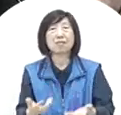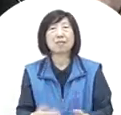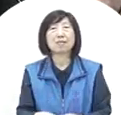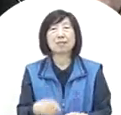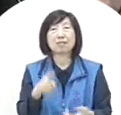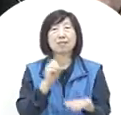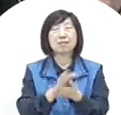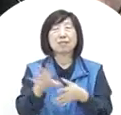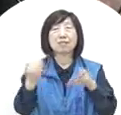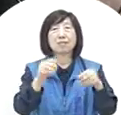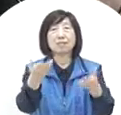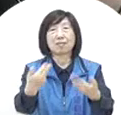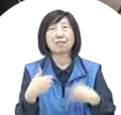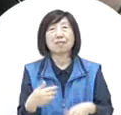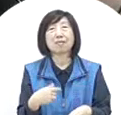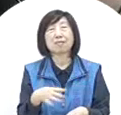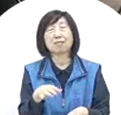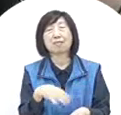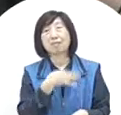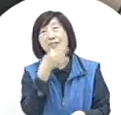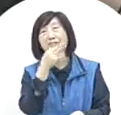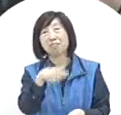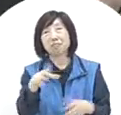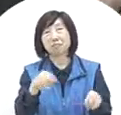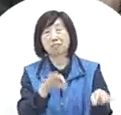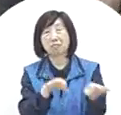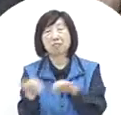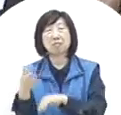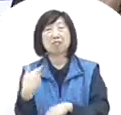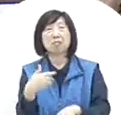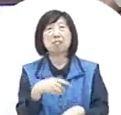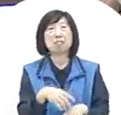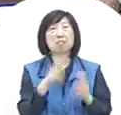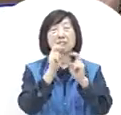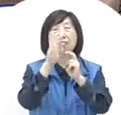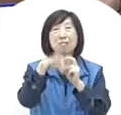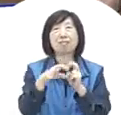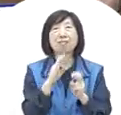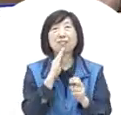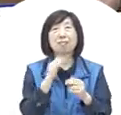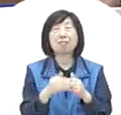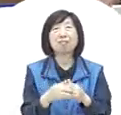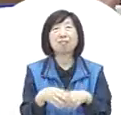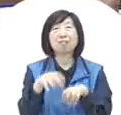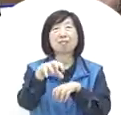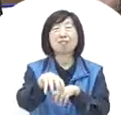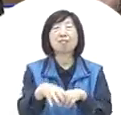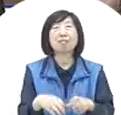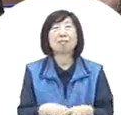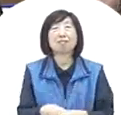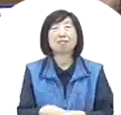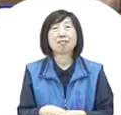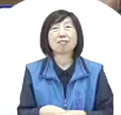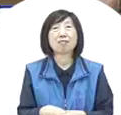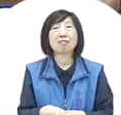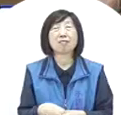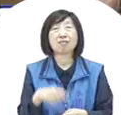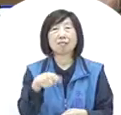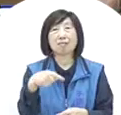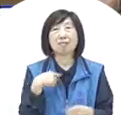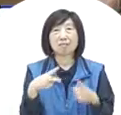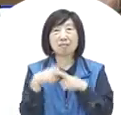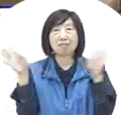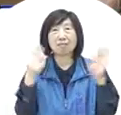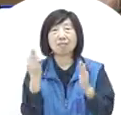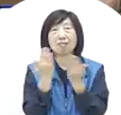报告会给我吧，我怕你又不给资料。 是在捷运站的两公里， 在其实我主席，我插个话齁，其实我那个小孩齁，幼稚